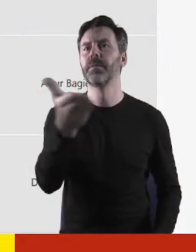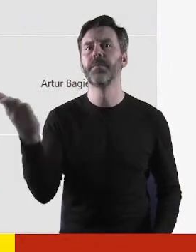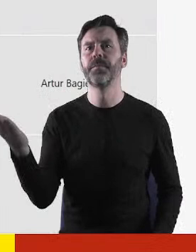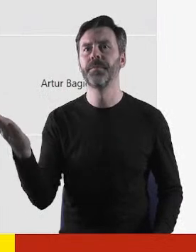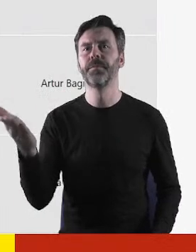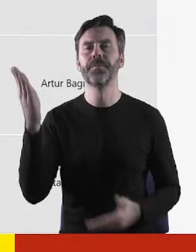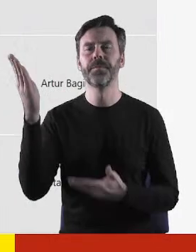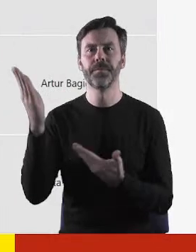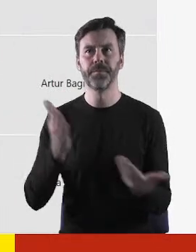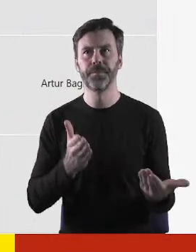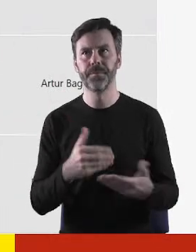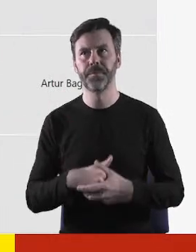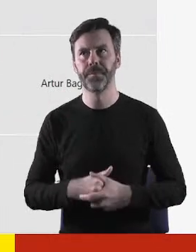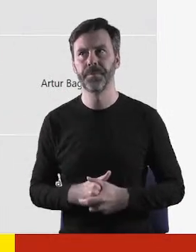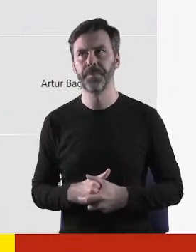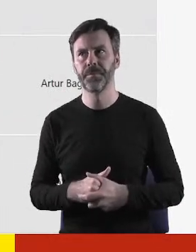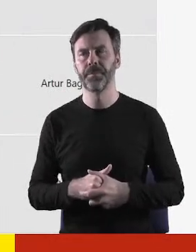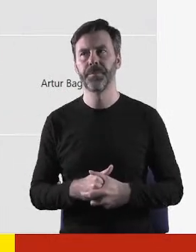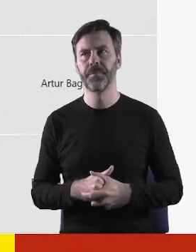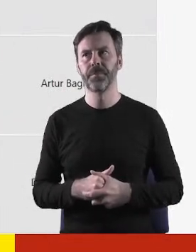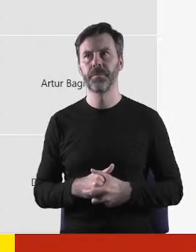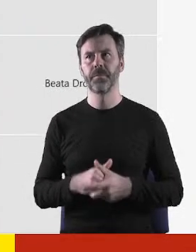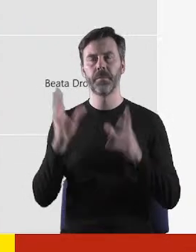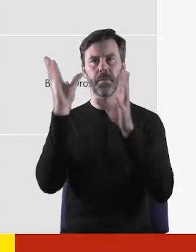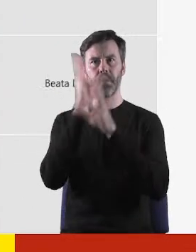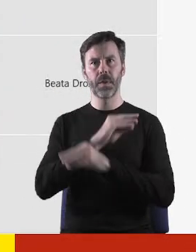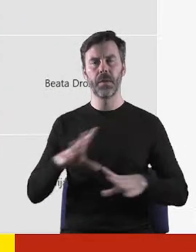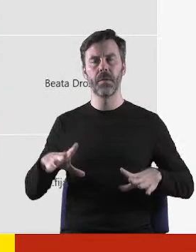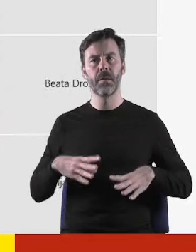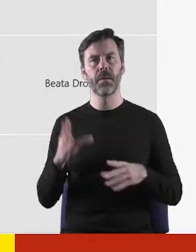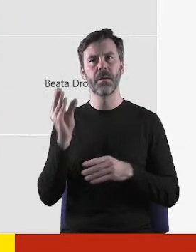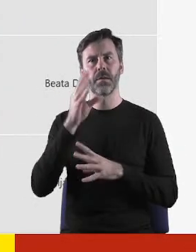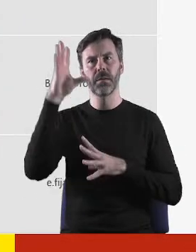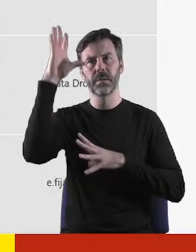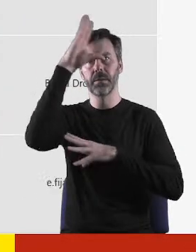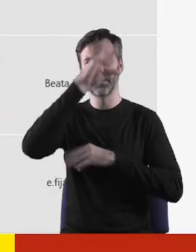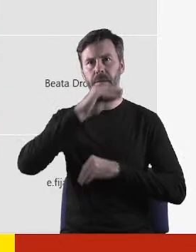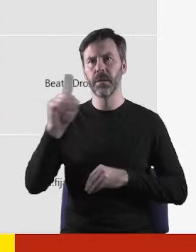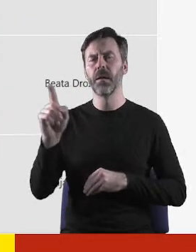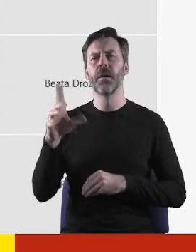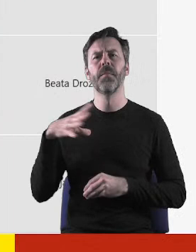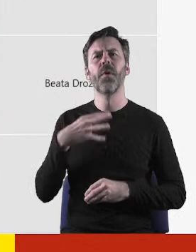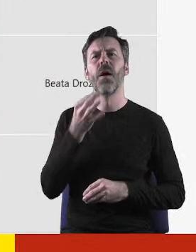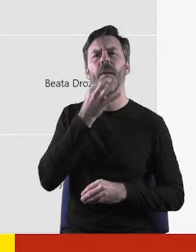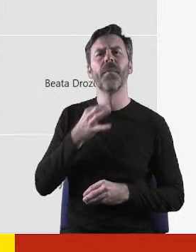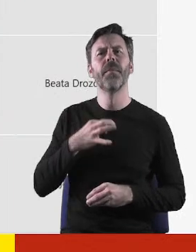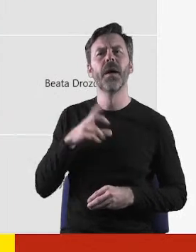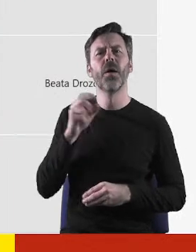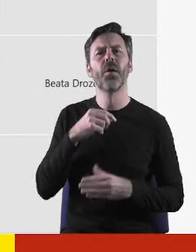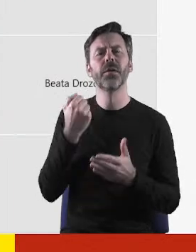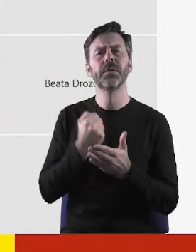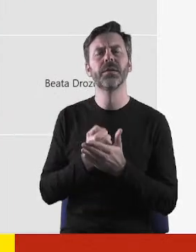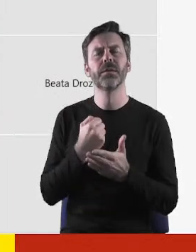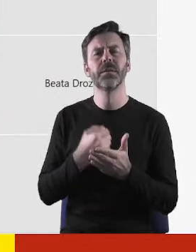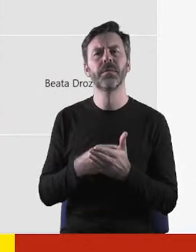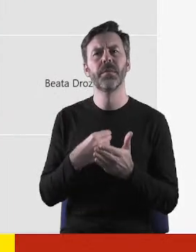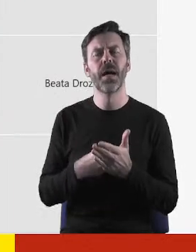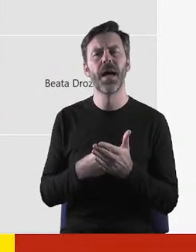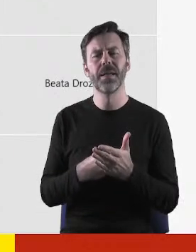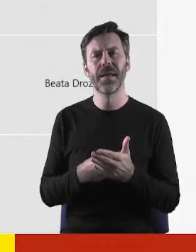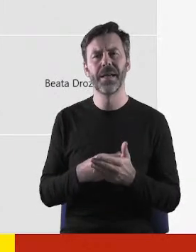pan skarbnik. Pani przewodnicząca, szanowni państwo, umknęło mi jeszcze pytanie dotyczące spadku kosztów obsługi